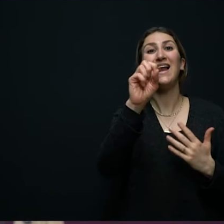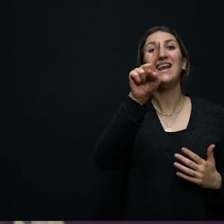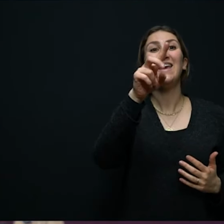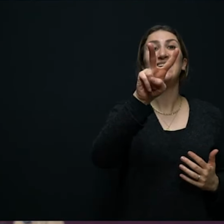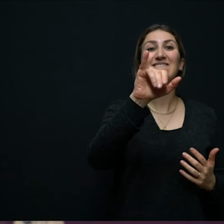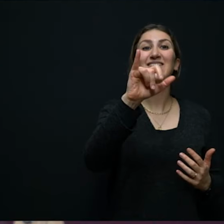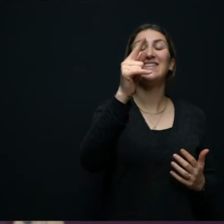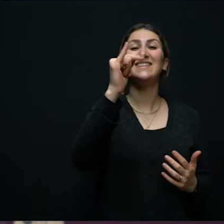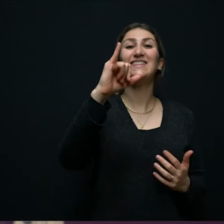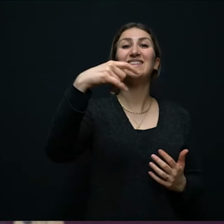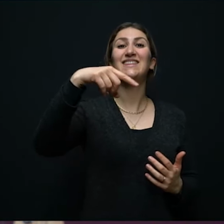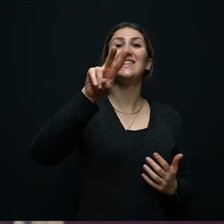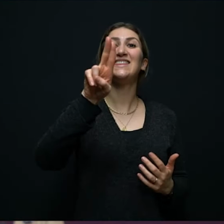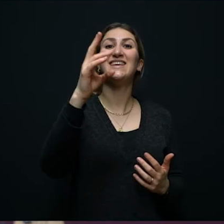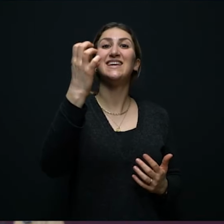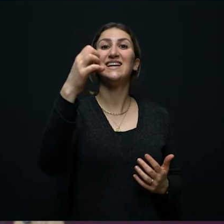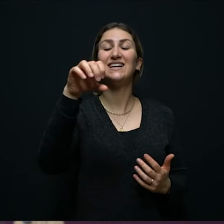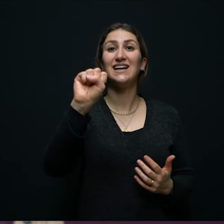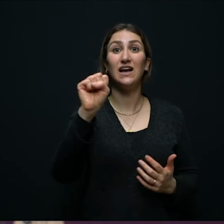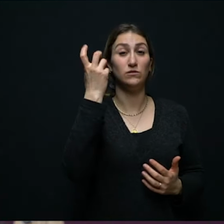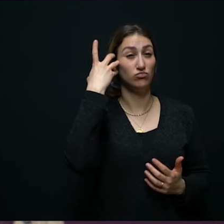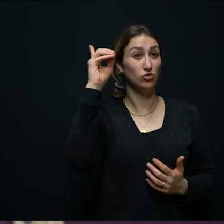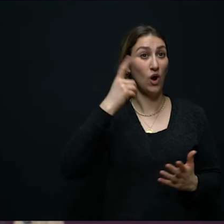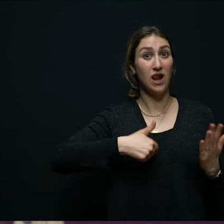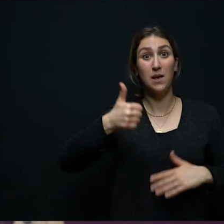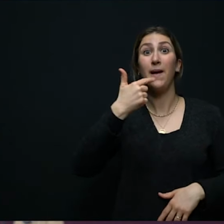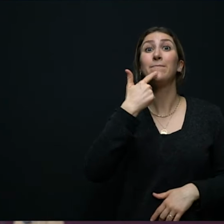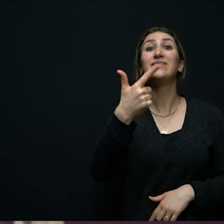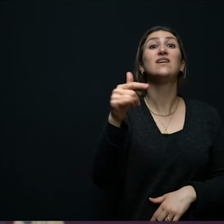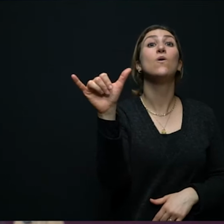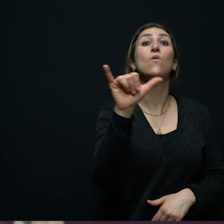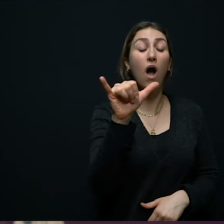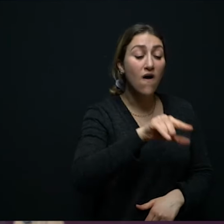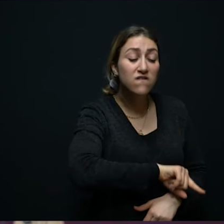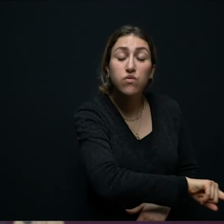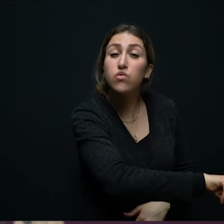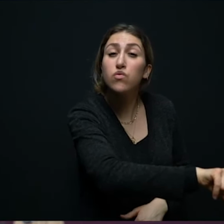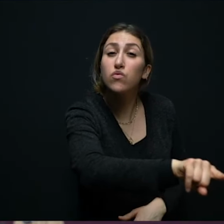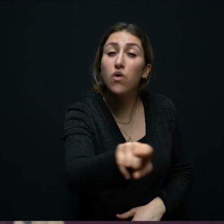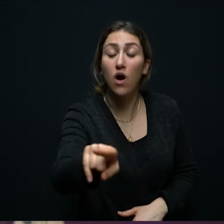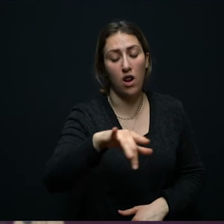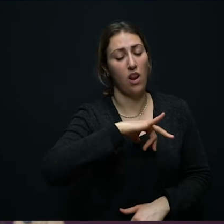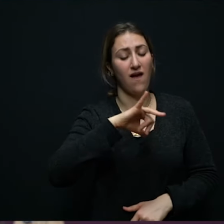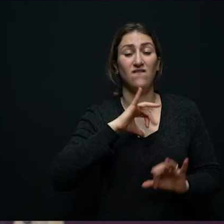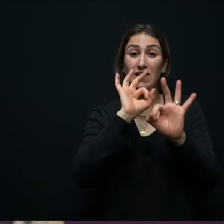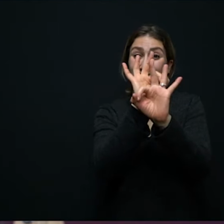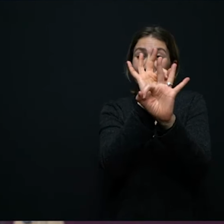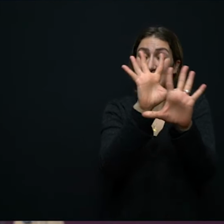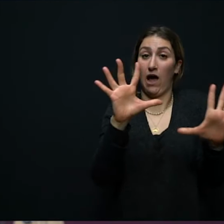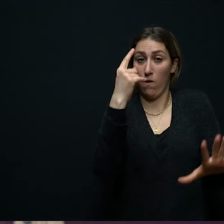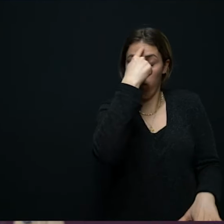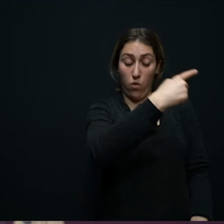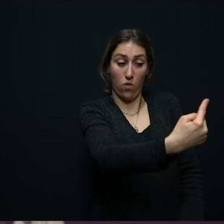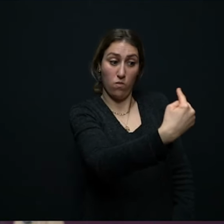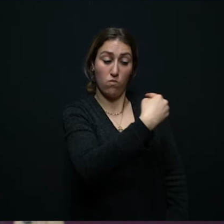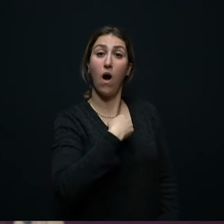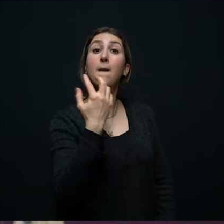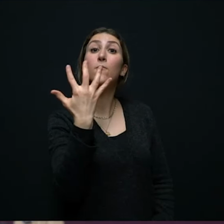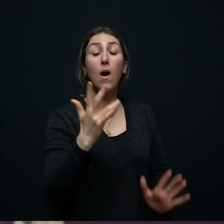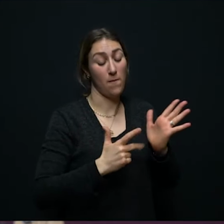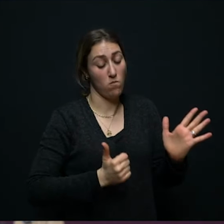serez simple pour moi car je suis sain - l'éternel coûté la phrase suivante je vous ai